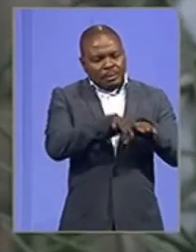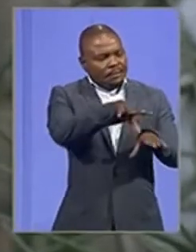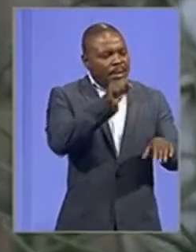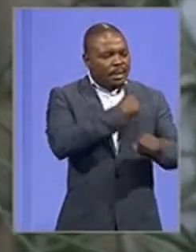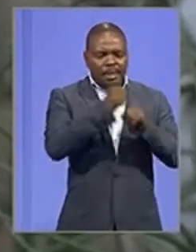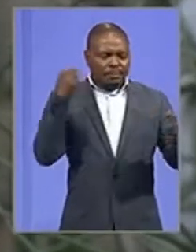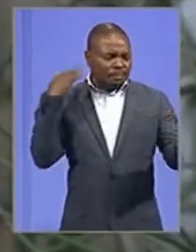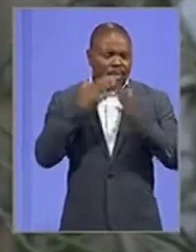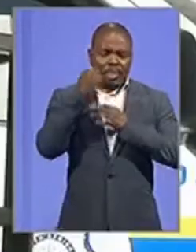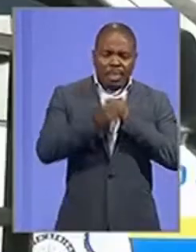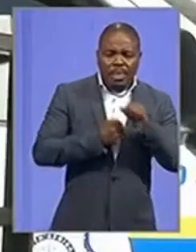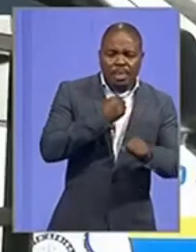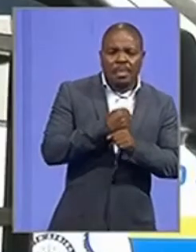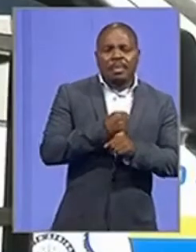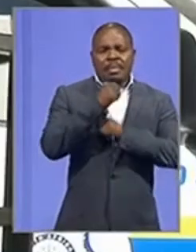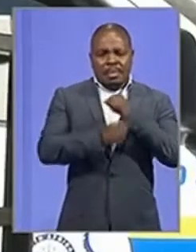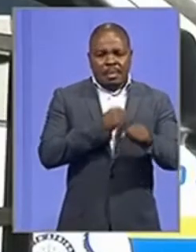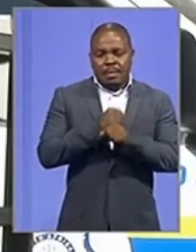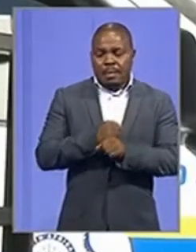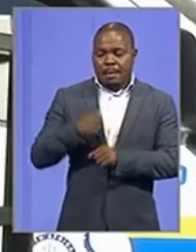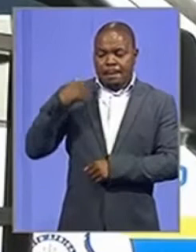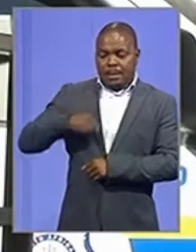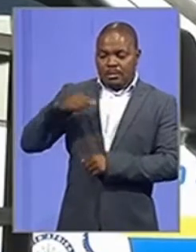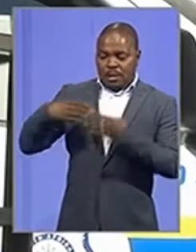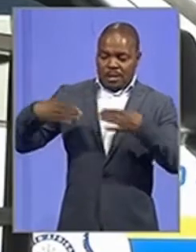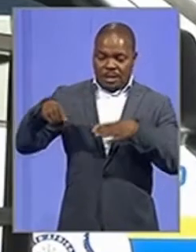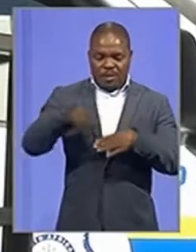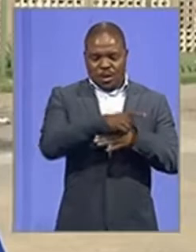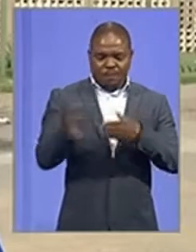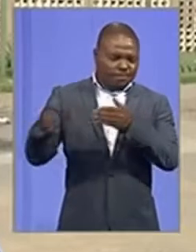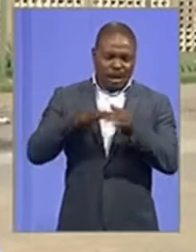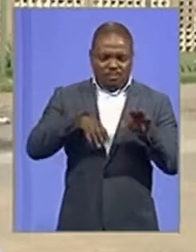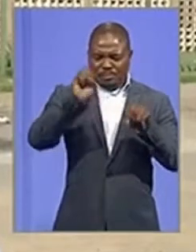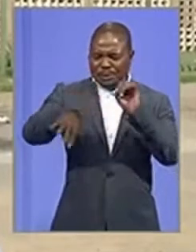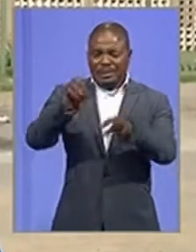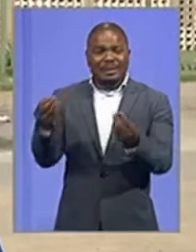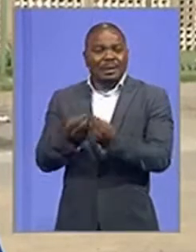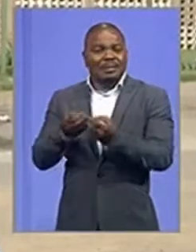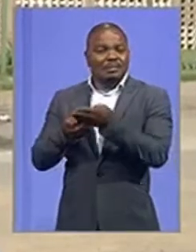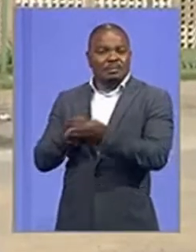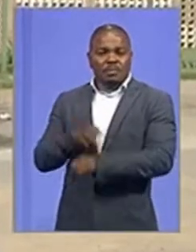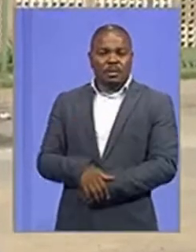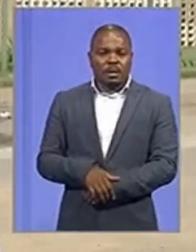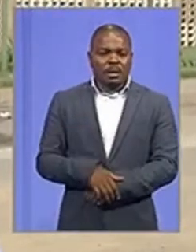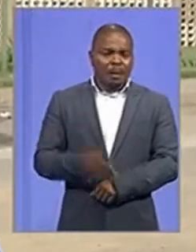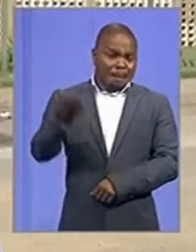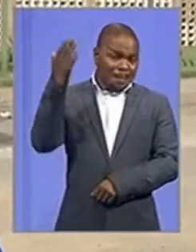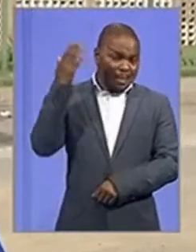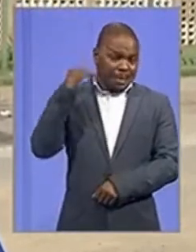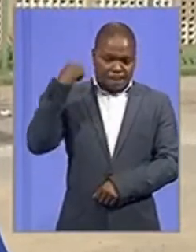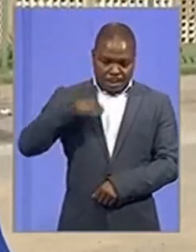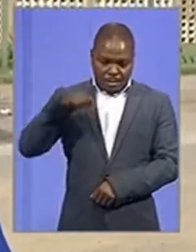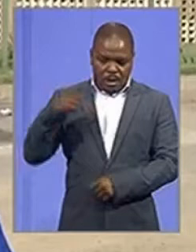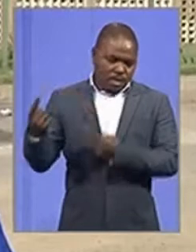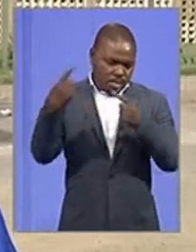ile ba thiba le kgorwana ya go tsena ka masepaleng ka ditlakala. Mo go dulang teng pele masepala o na tsa thuta